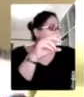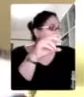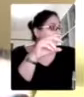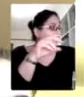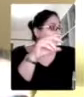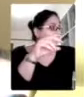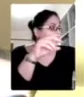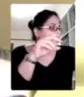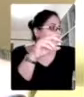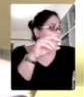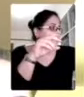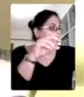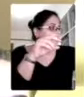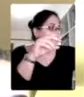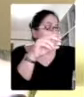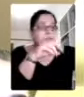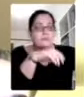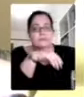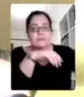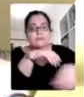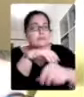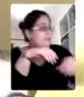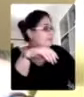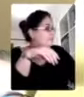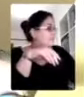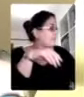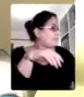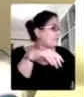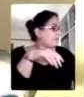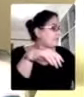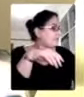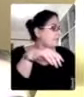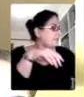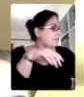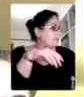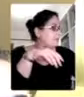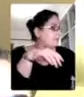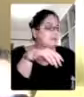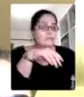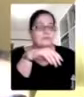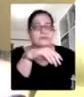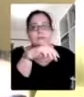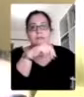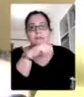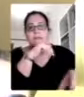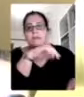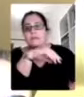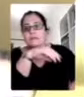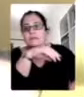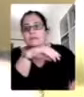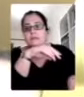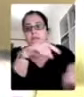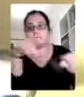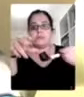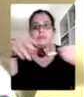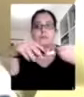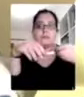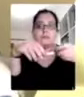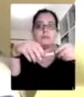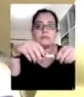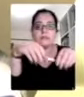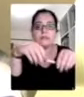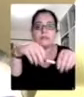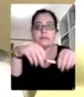hatta Çağrı Bey şahittir. Çağrı Bey benden bir Crown bir de GG almak niyetlenmişti. Ben onu